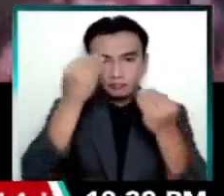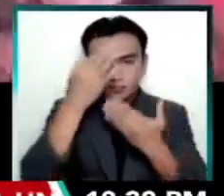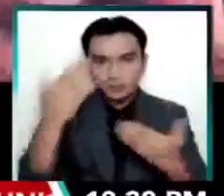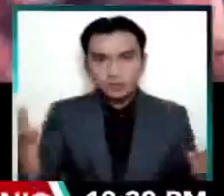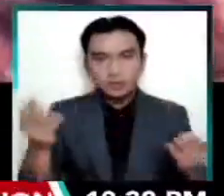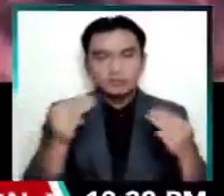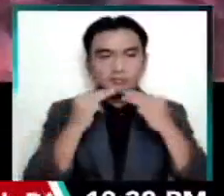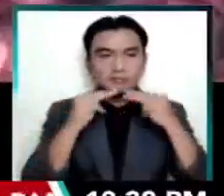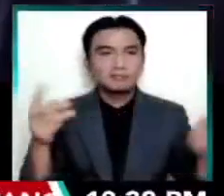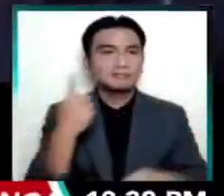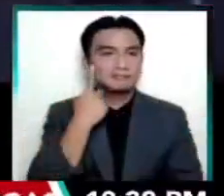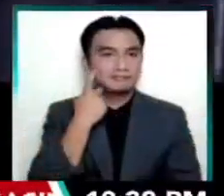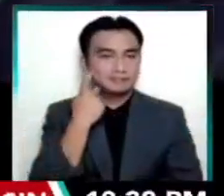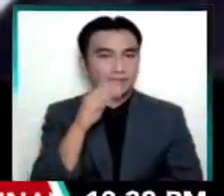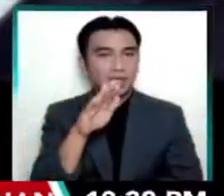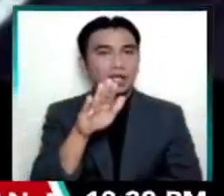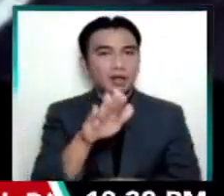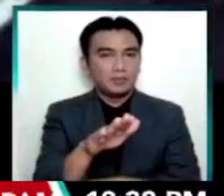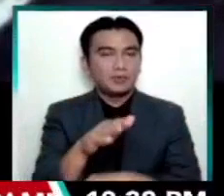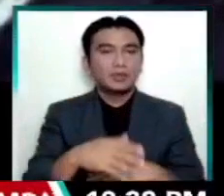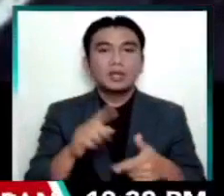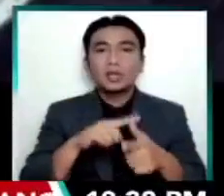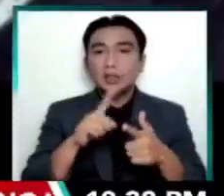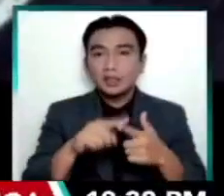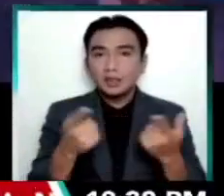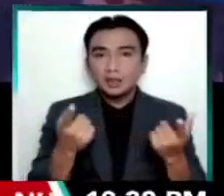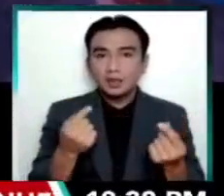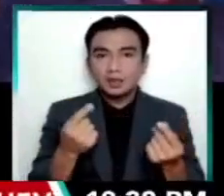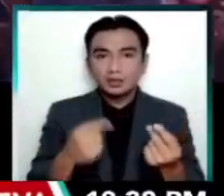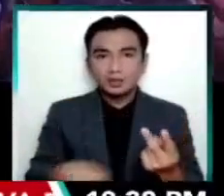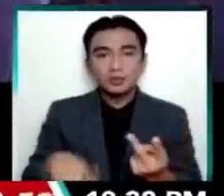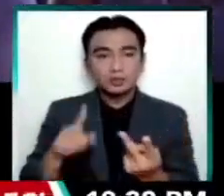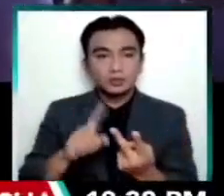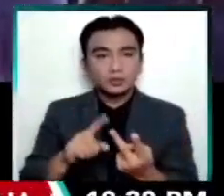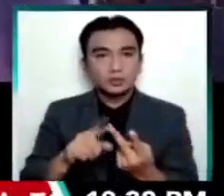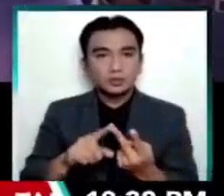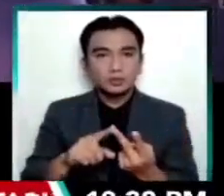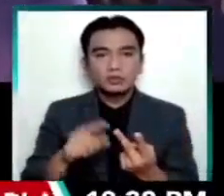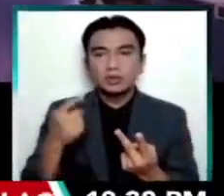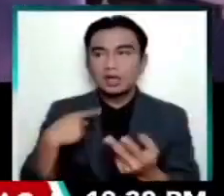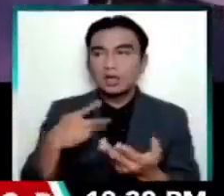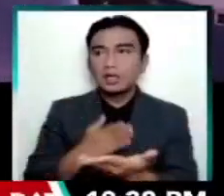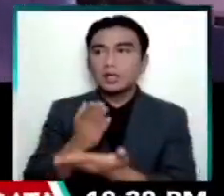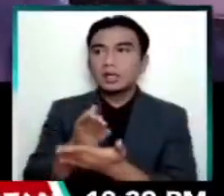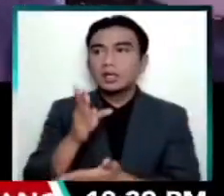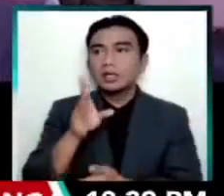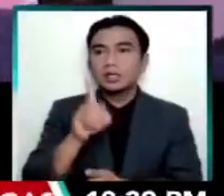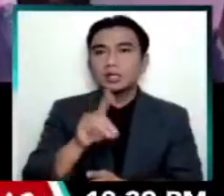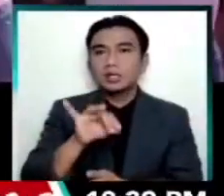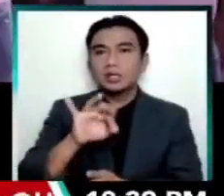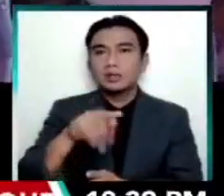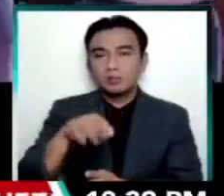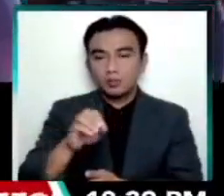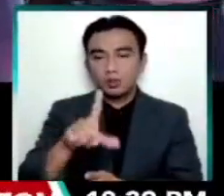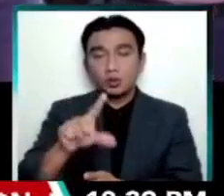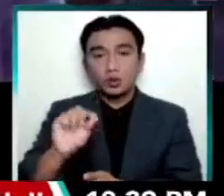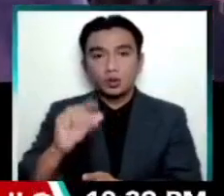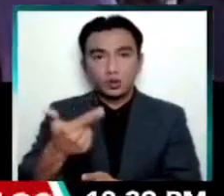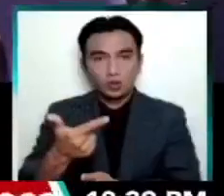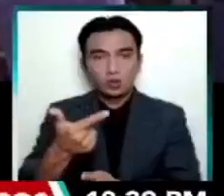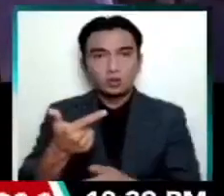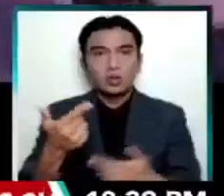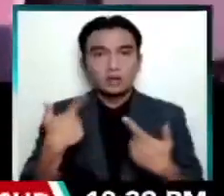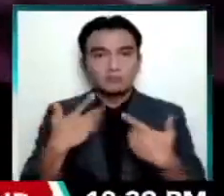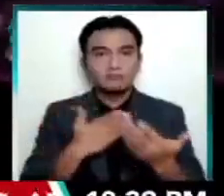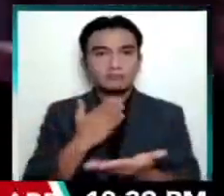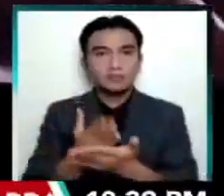Habang nangampanya naman sa Dipolog City kahapon at inendorso si Robredo ni na Zamboanga del Norte Representative Isagani